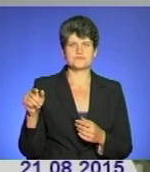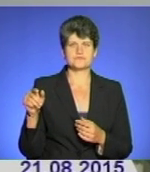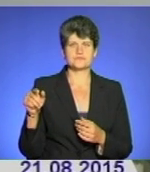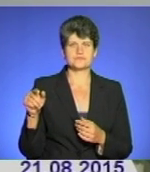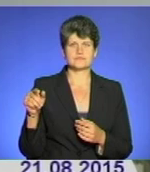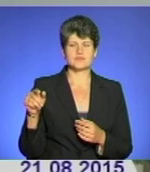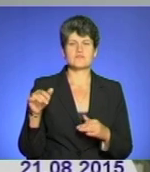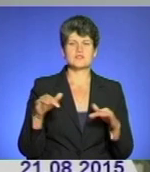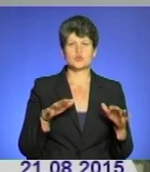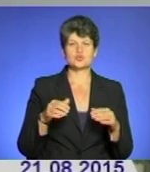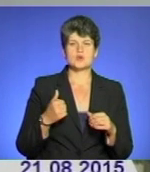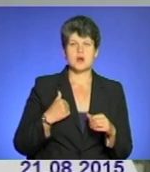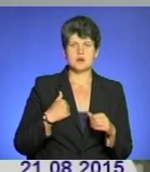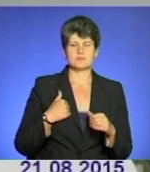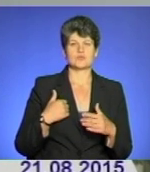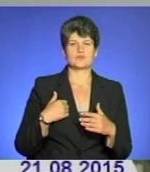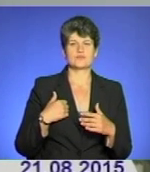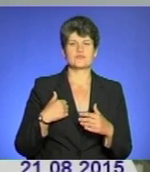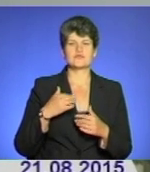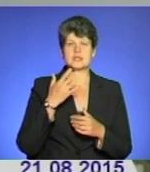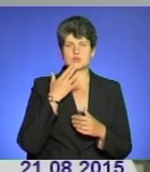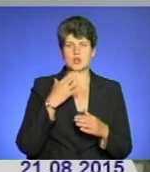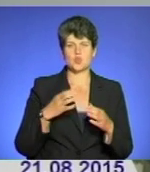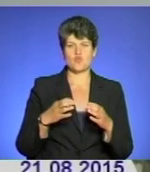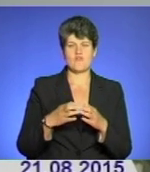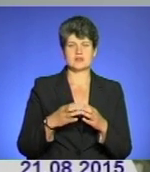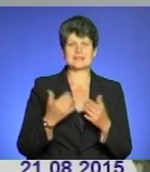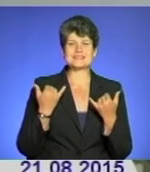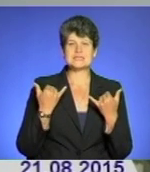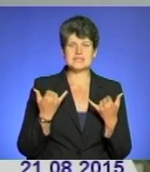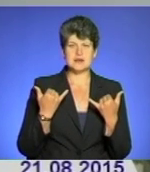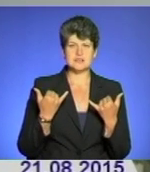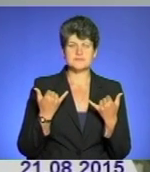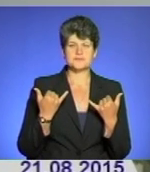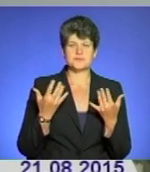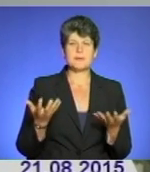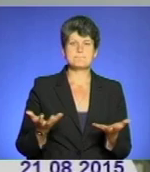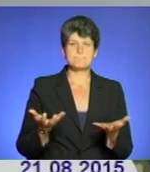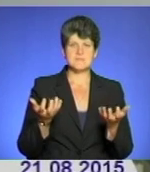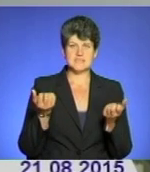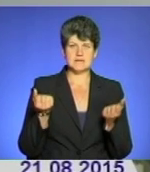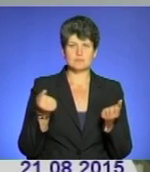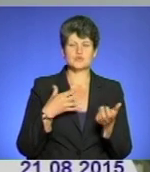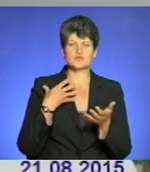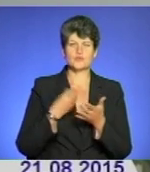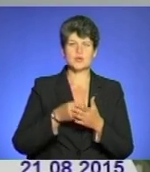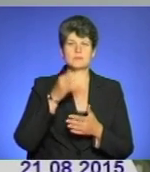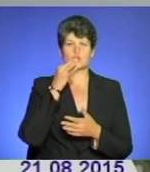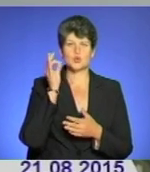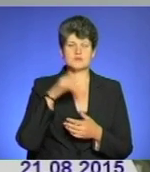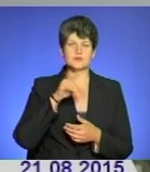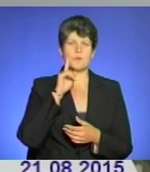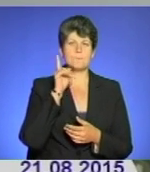знову пішли в діючу армію, в Збройні Сили України, Національну гвардію, які зараз підтримують своїм досвідом